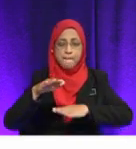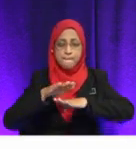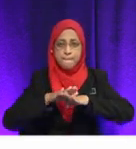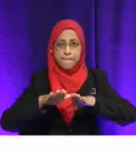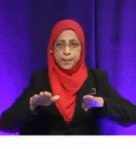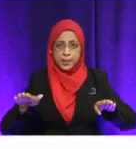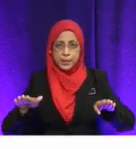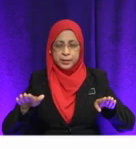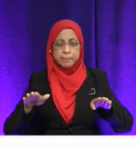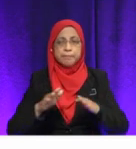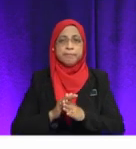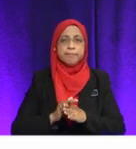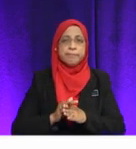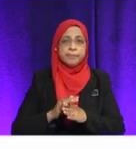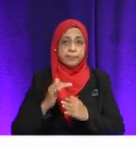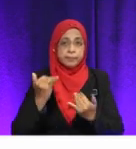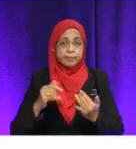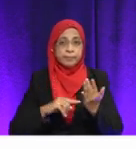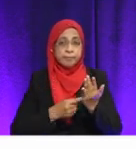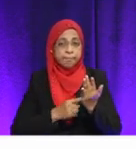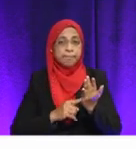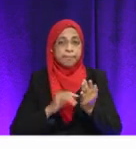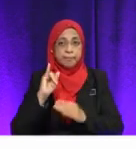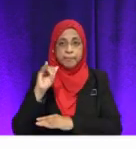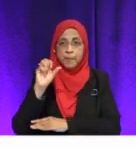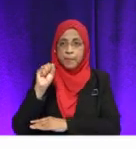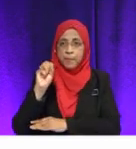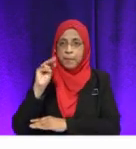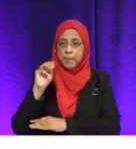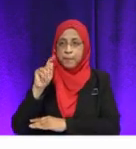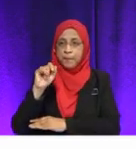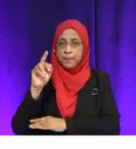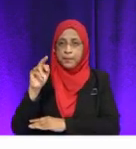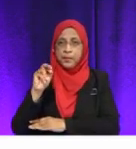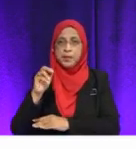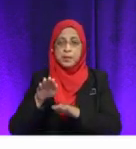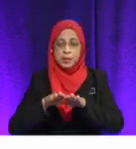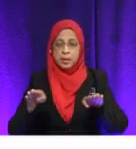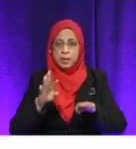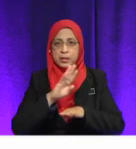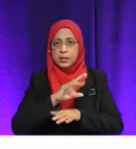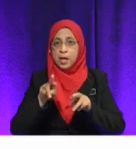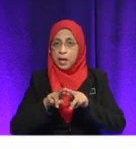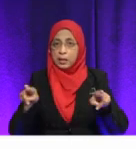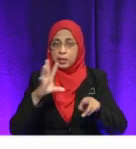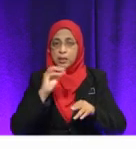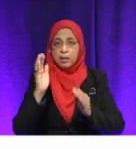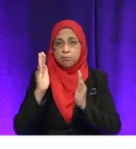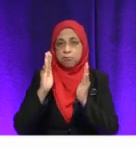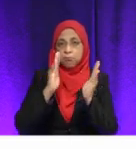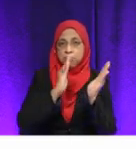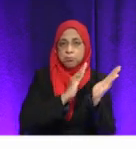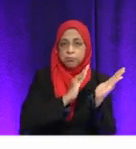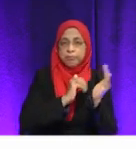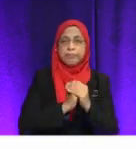adat dan pembukaan contoh dari pembukaan adat dan pembukaan condong jadi untuk melukis permukaan rata